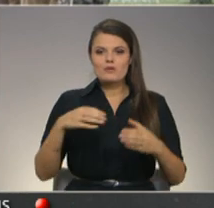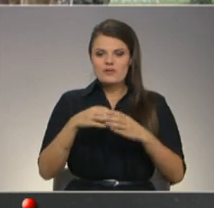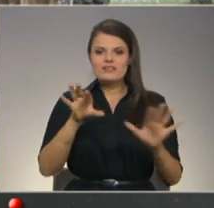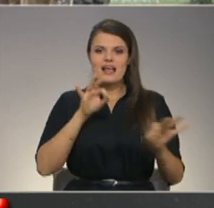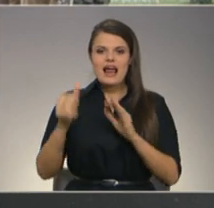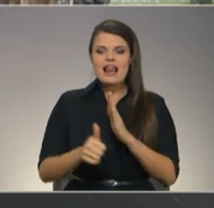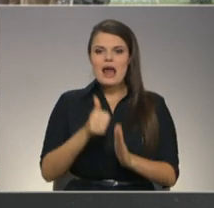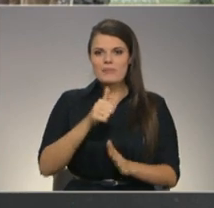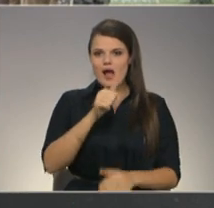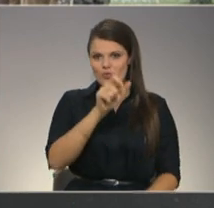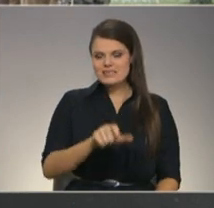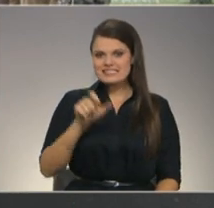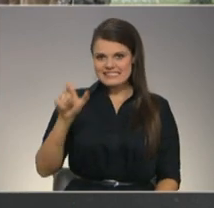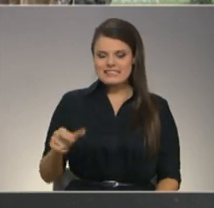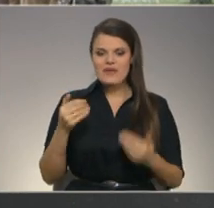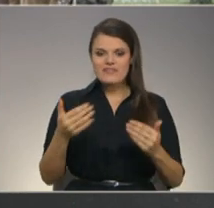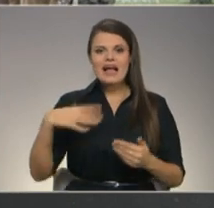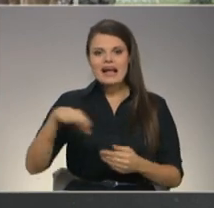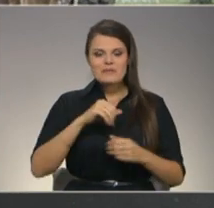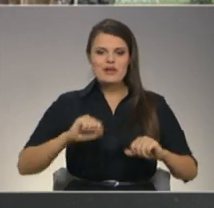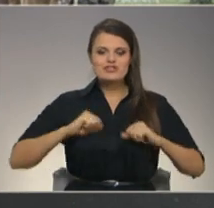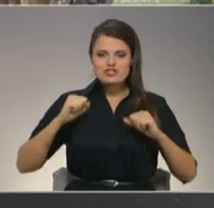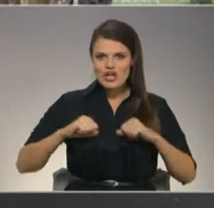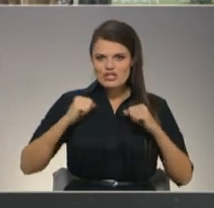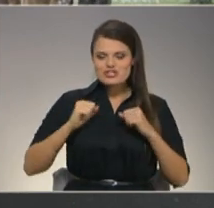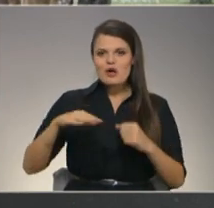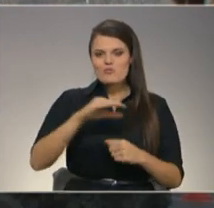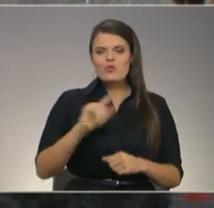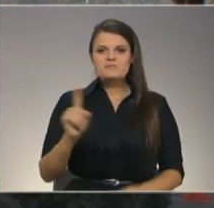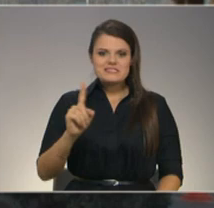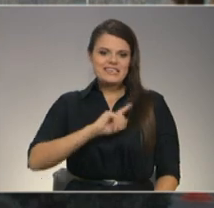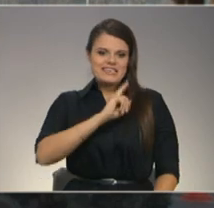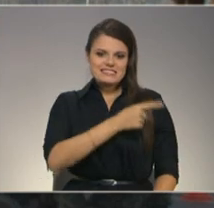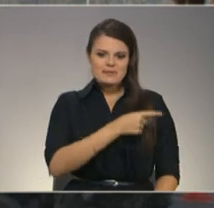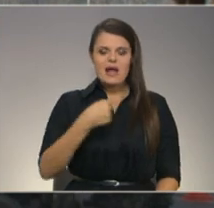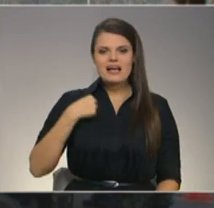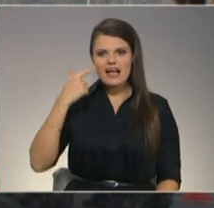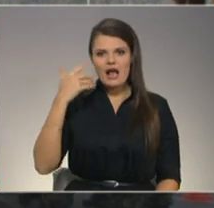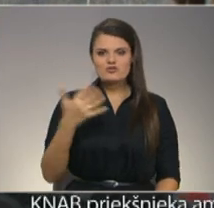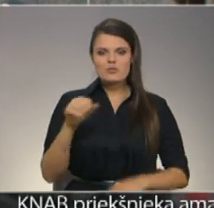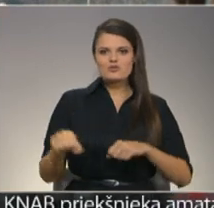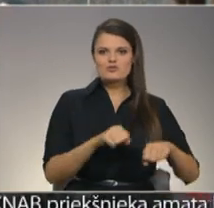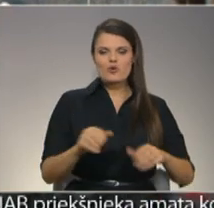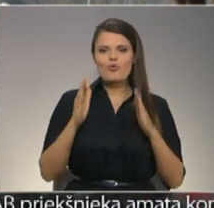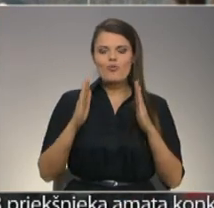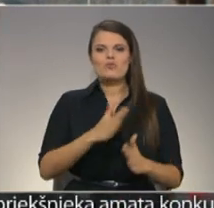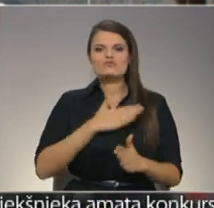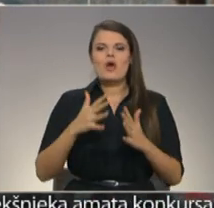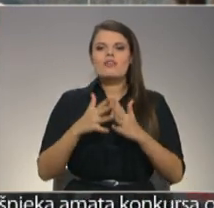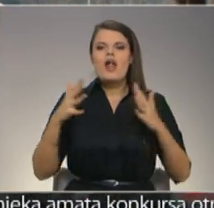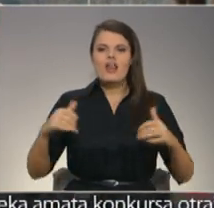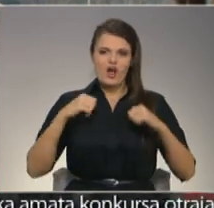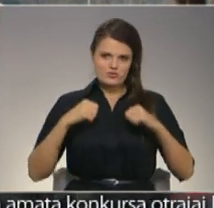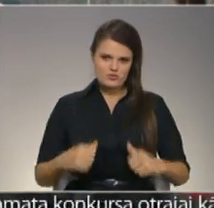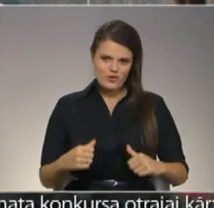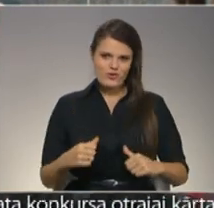izlasīja labākos cilvēkus. Tagad mēs cenšamies, cik mums ir spēka, un es domāju, soļot būs ļoti liels gods,